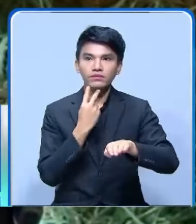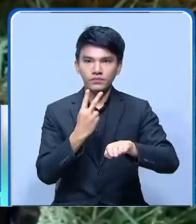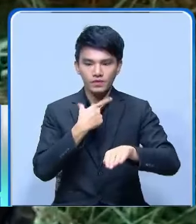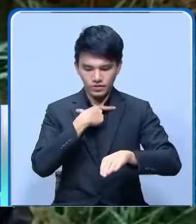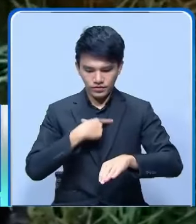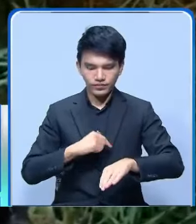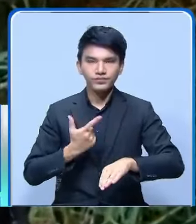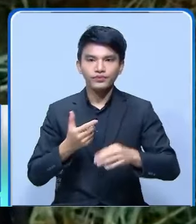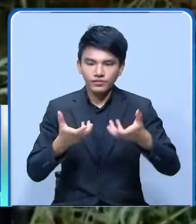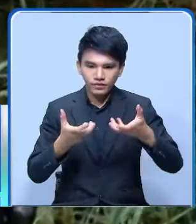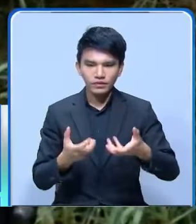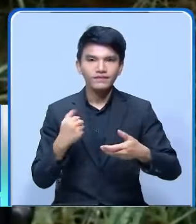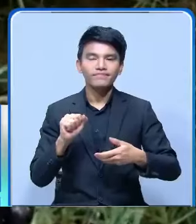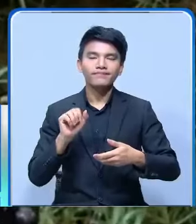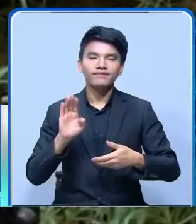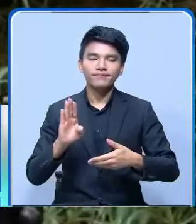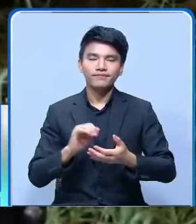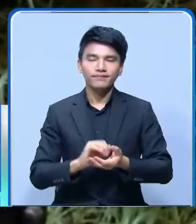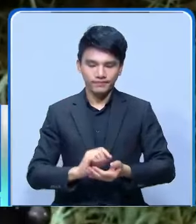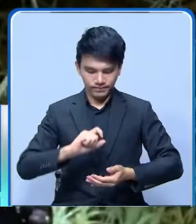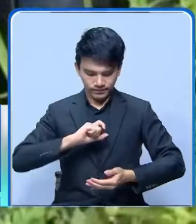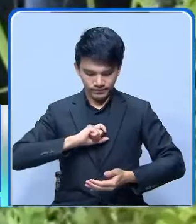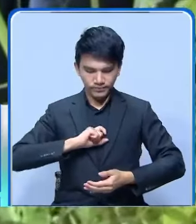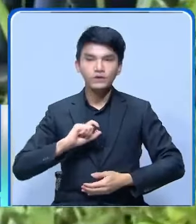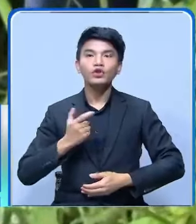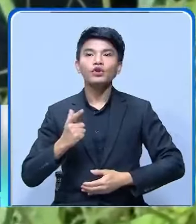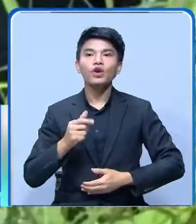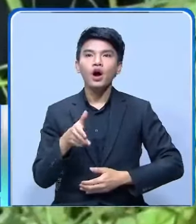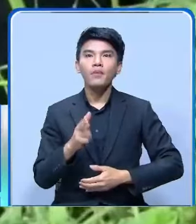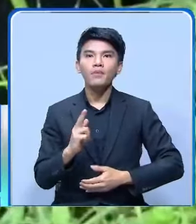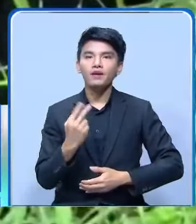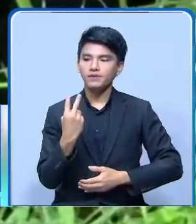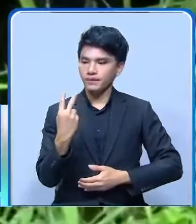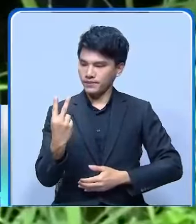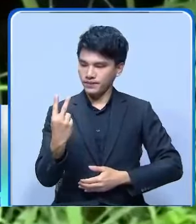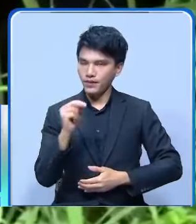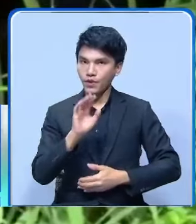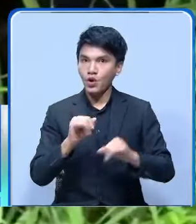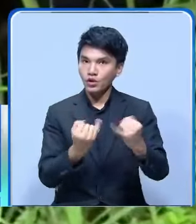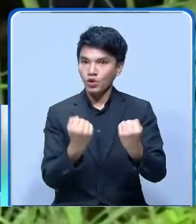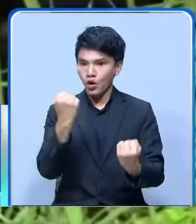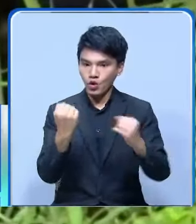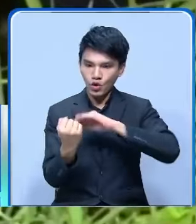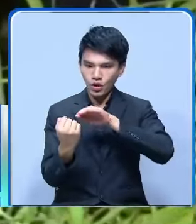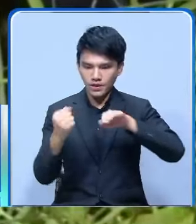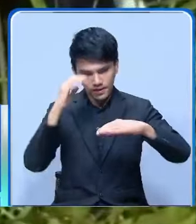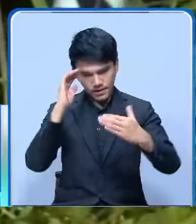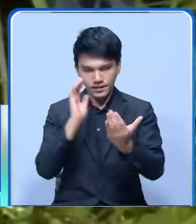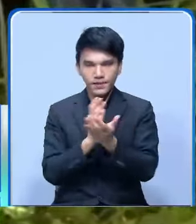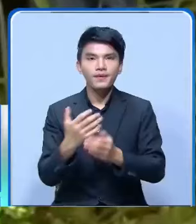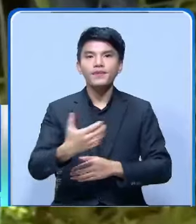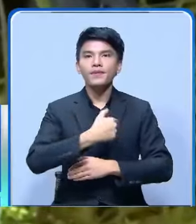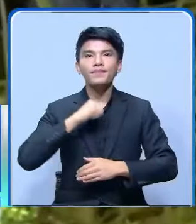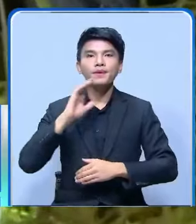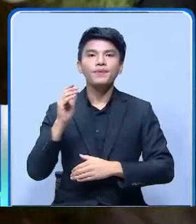ทองคำน้ำหนักใน10บาทพร้อมกับพระเลี่ยมทองแล้วก็ปืนพกสั้น2กระบอกของเจ้าของรถกระบะตำรวจก็เลยยึดไว้เป็นหลักฐาน